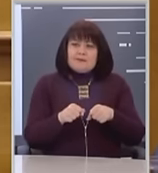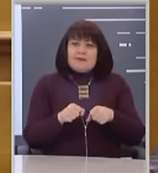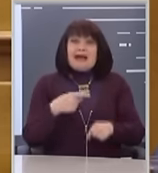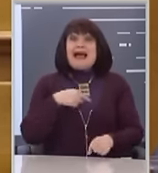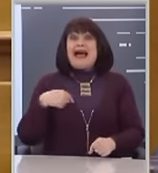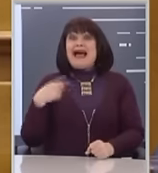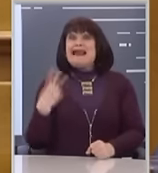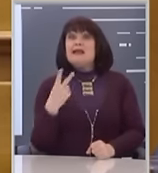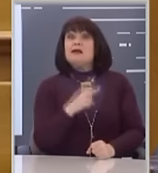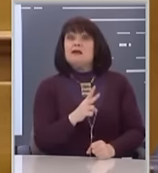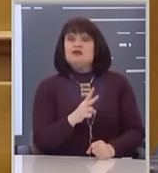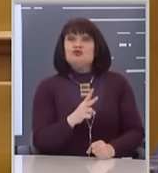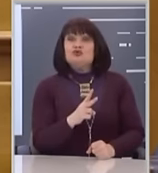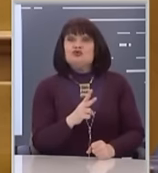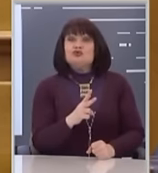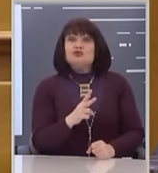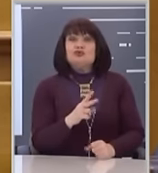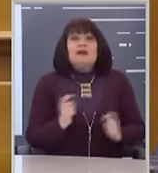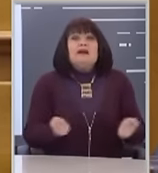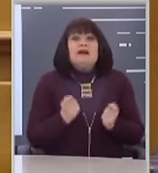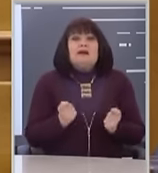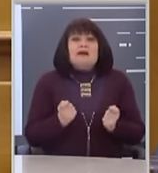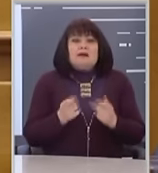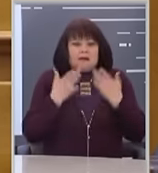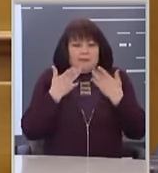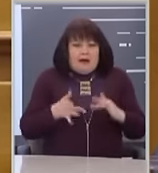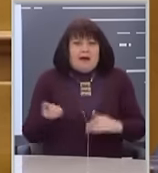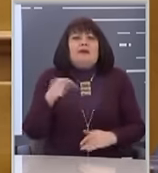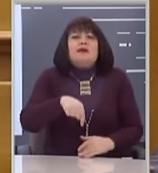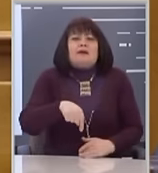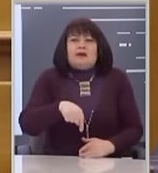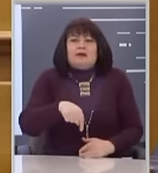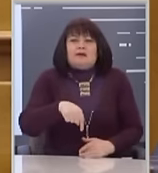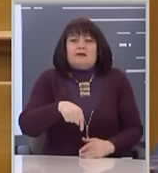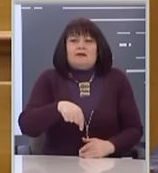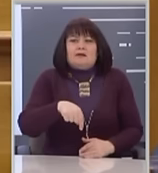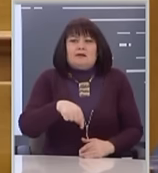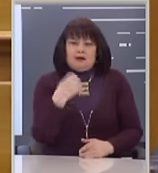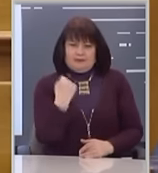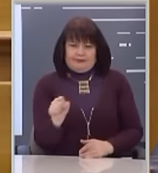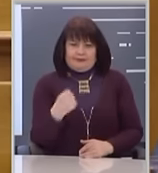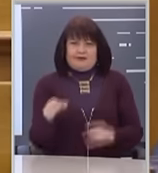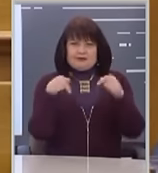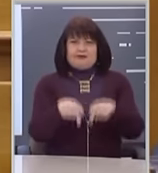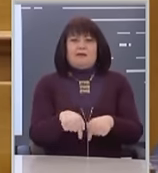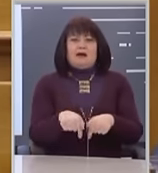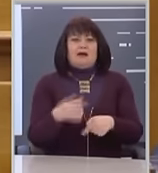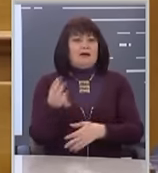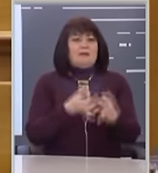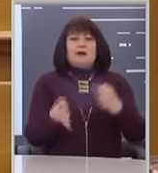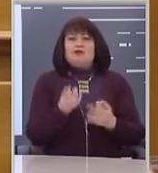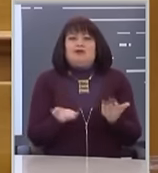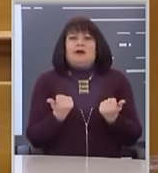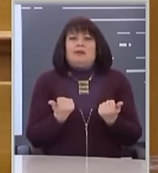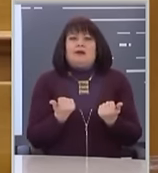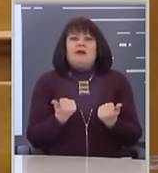τους επέλεξαν να φυγομαχήσουν, να απουσιάζουν από τη συνεδρίαση.